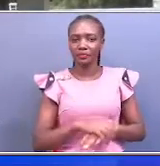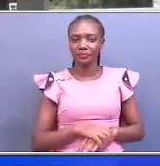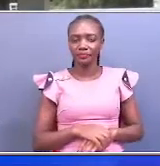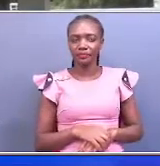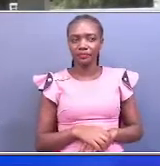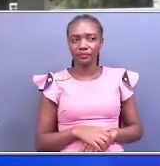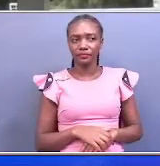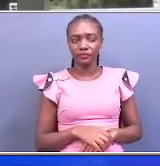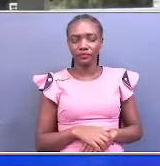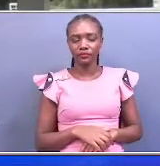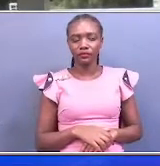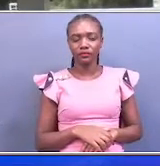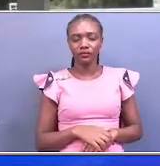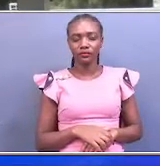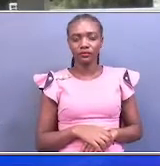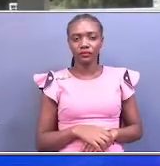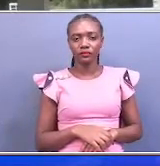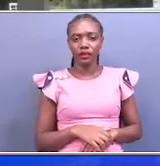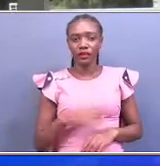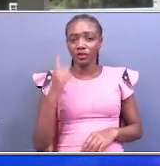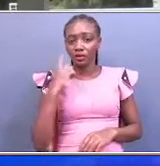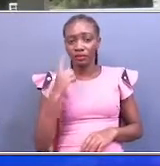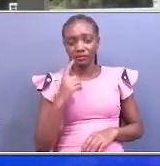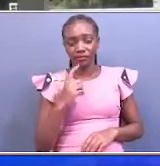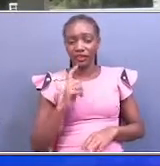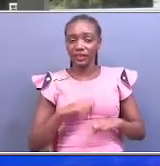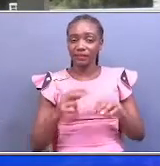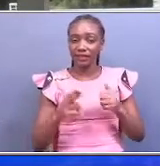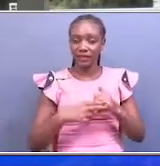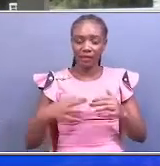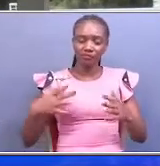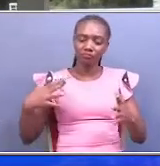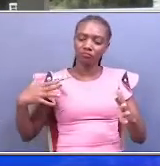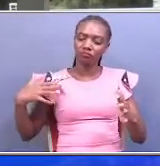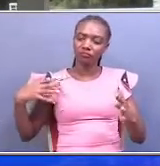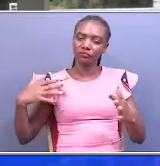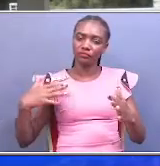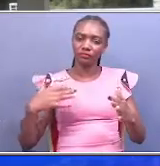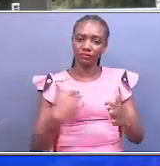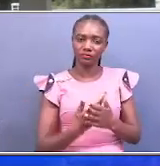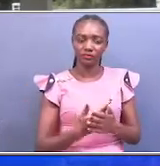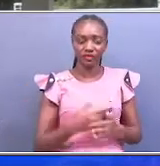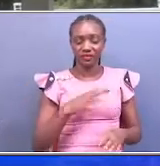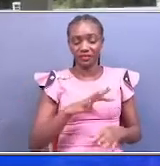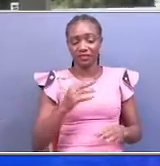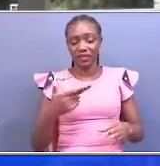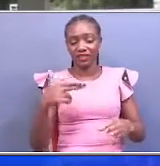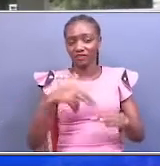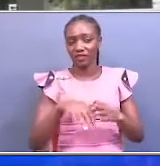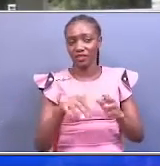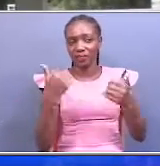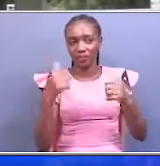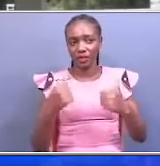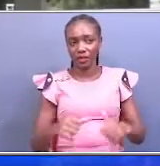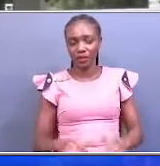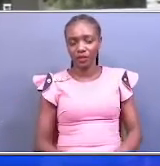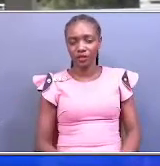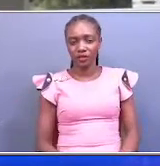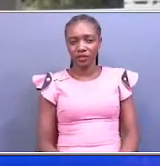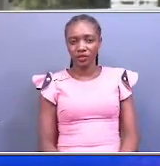umeona hapo kwa lane. Saa moja baka saa hii yuko kwa lane. Ajili ya mfuta, watu wametafuta mfuta, hiyo magari yote